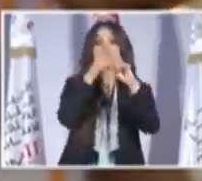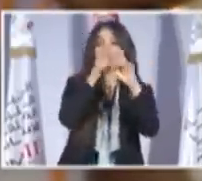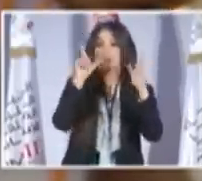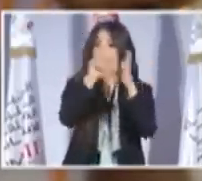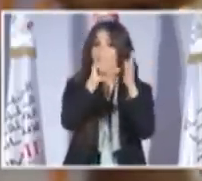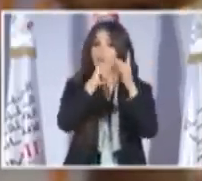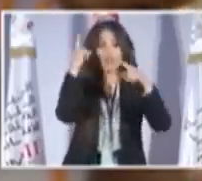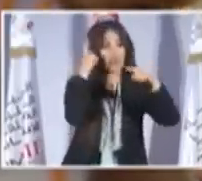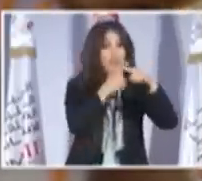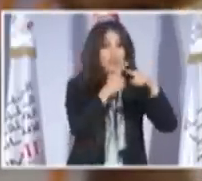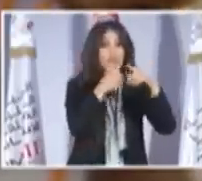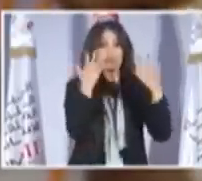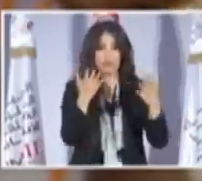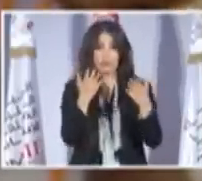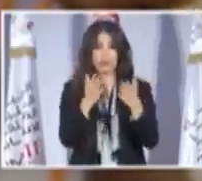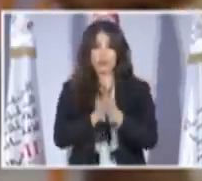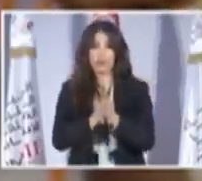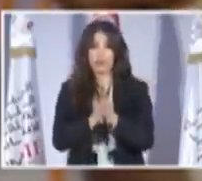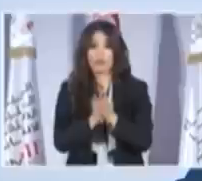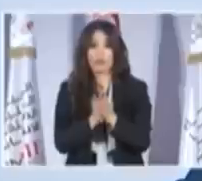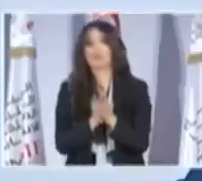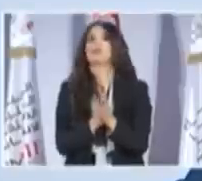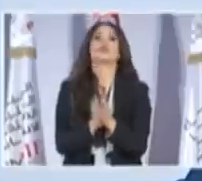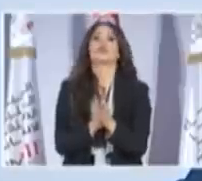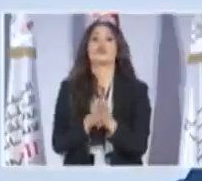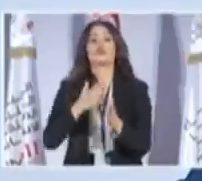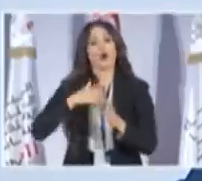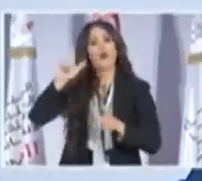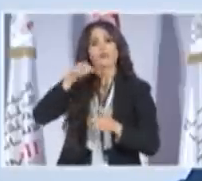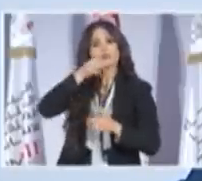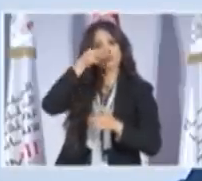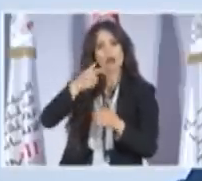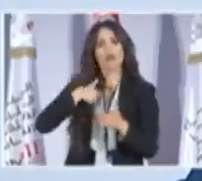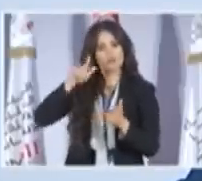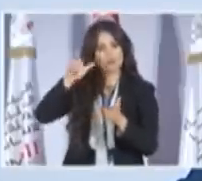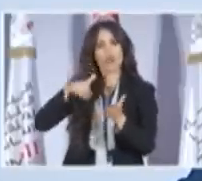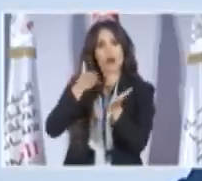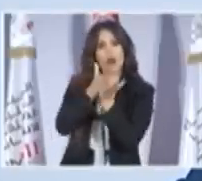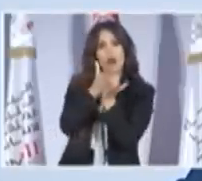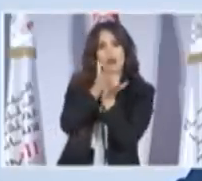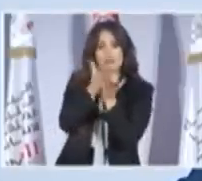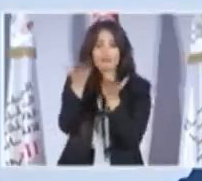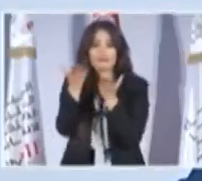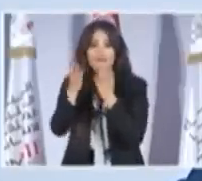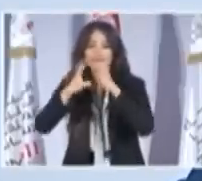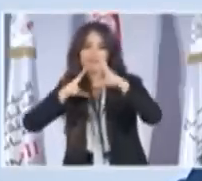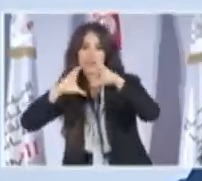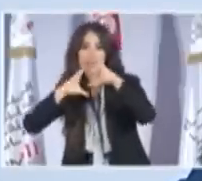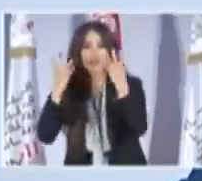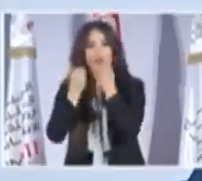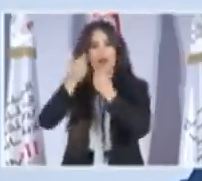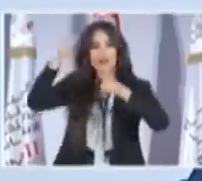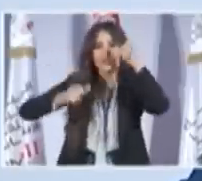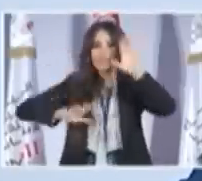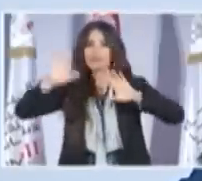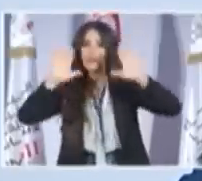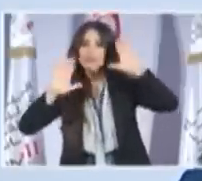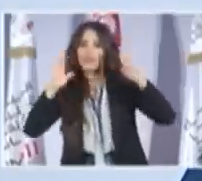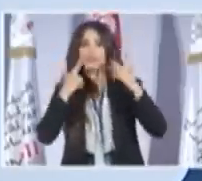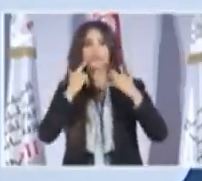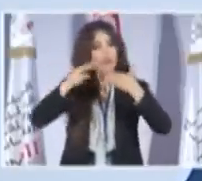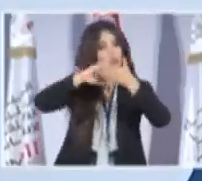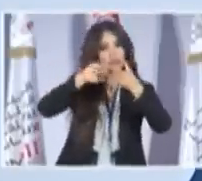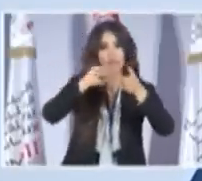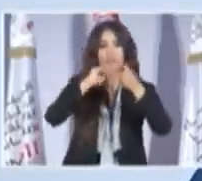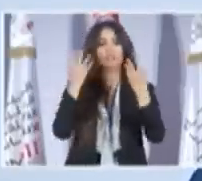وكنا في الانتخابات الرئاسيه من حقنا ذا احنا باش ن اعملوا مع اول ولا تفاهم كم بالتنسيق مع